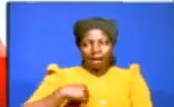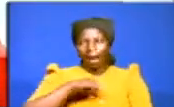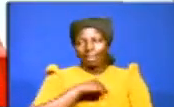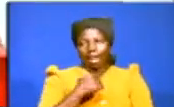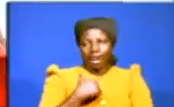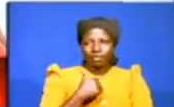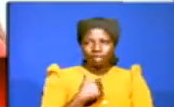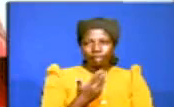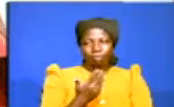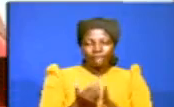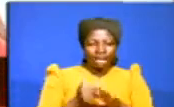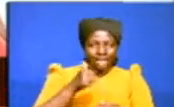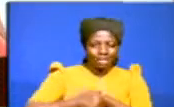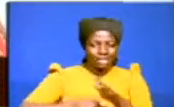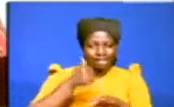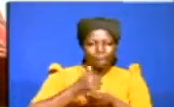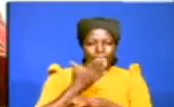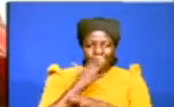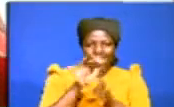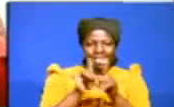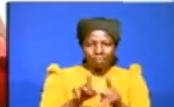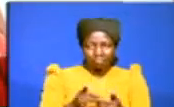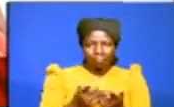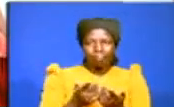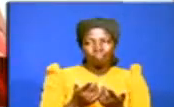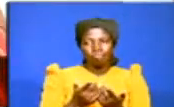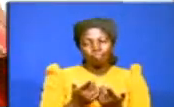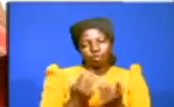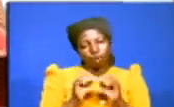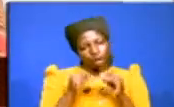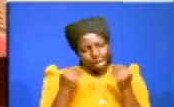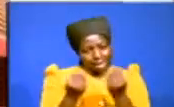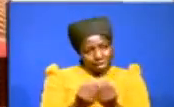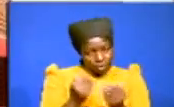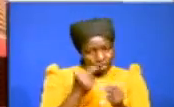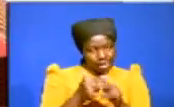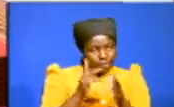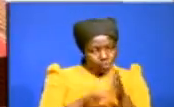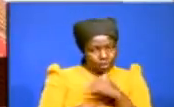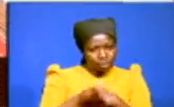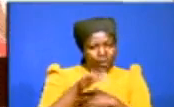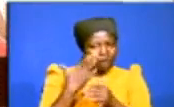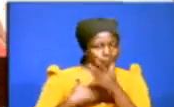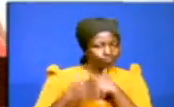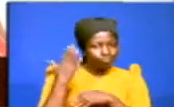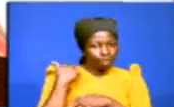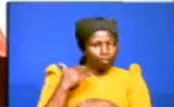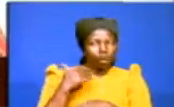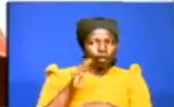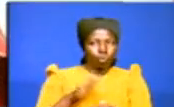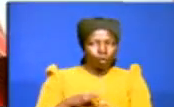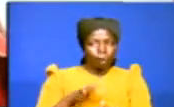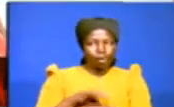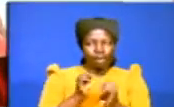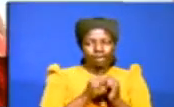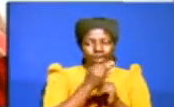tumeweza kuestablish kama shirika ambayo inaitwa Indigenous Women 1325 Action Group,